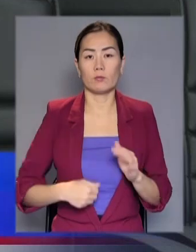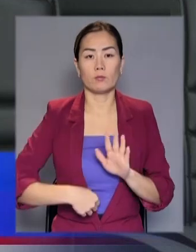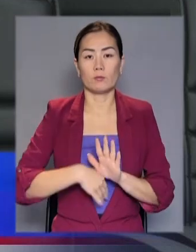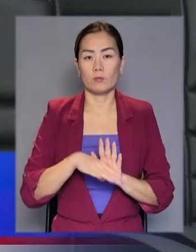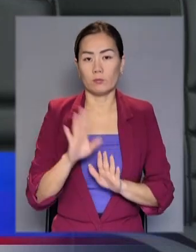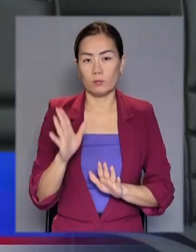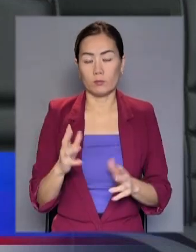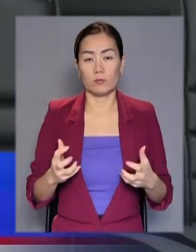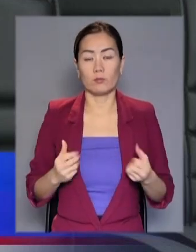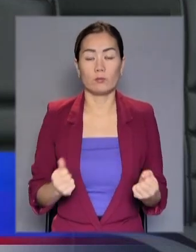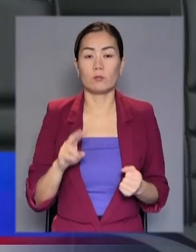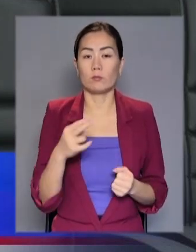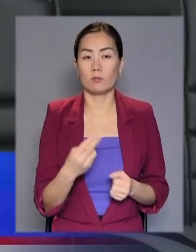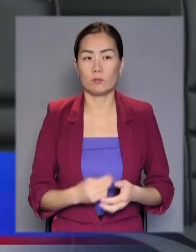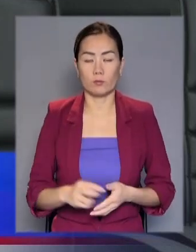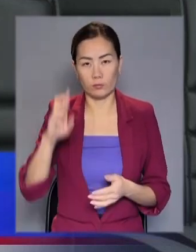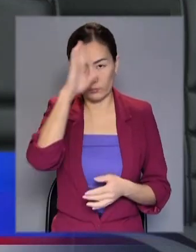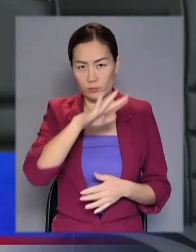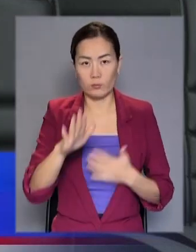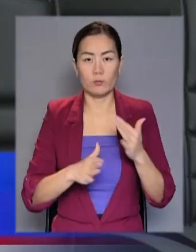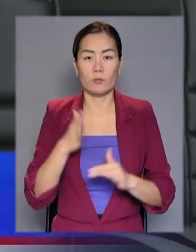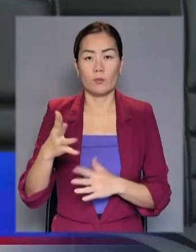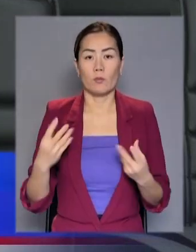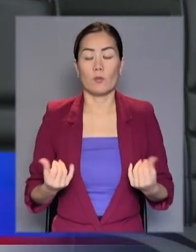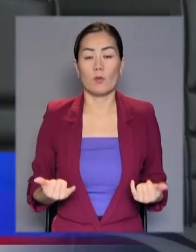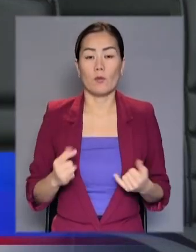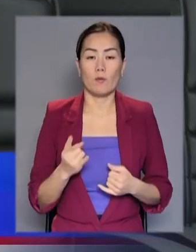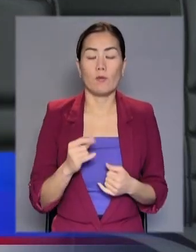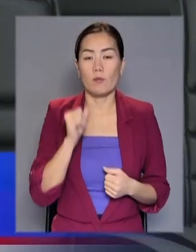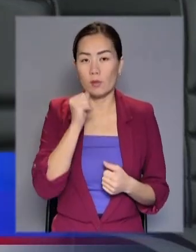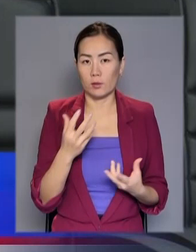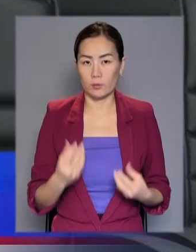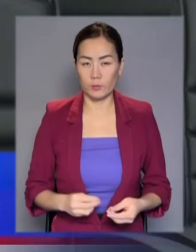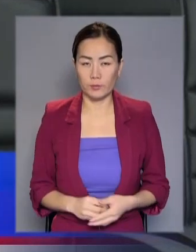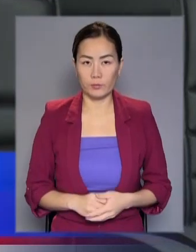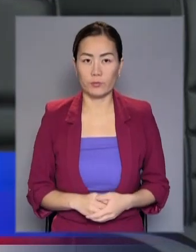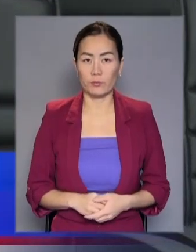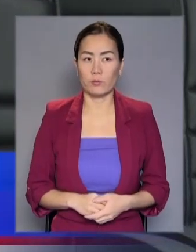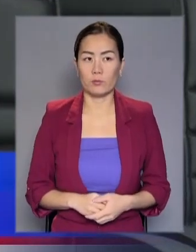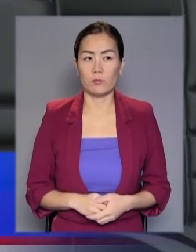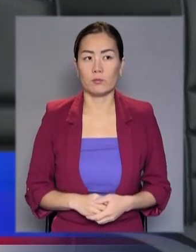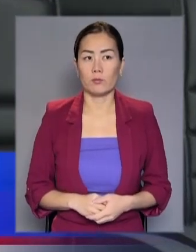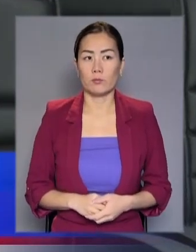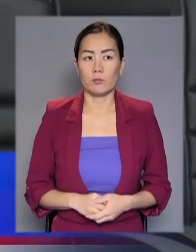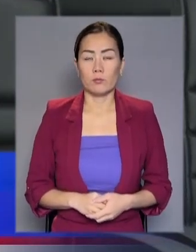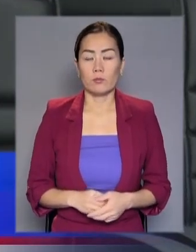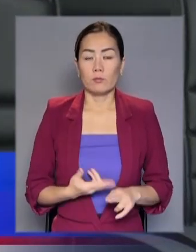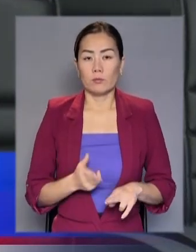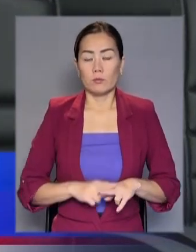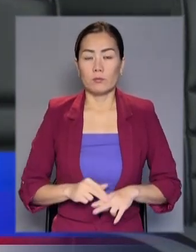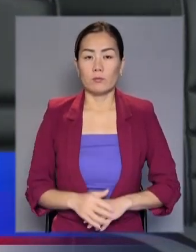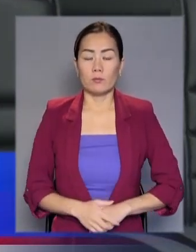болып, дені сау ұлт, жаңа мемлекеттің болашағы, бүгінгі сәби, ертеңгі ұрпақ дейді ғой біздің.